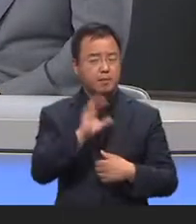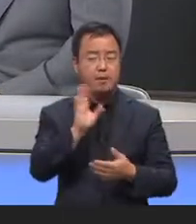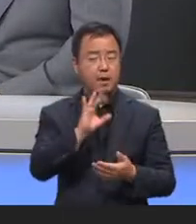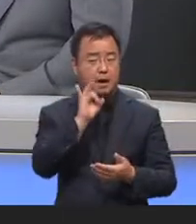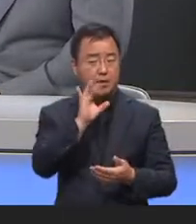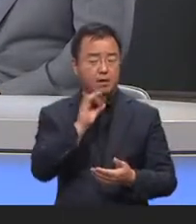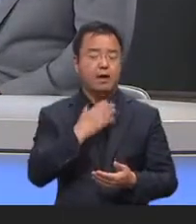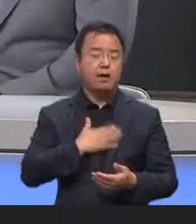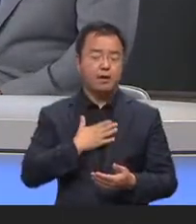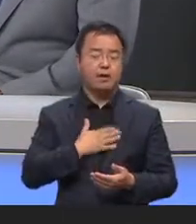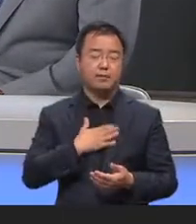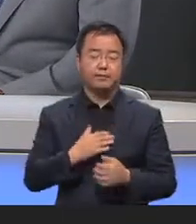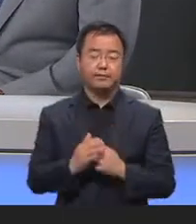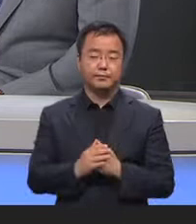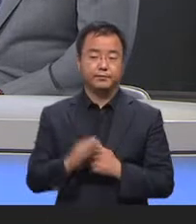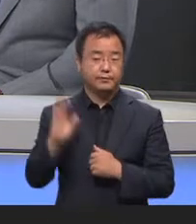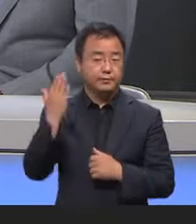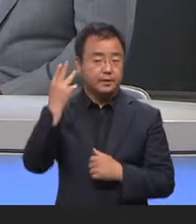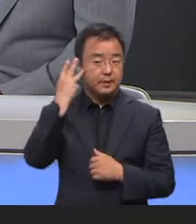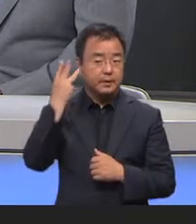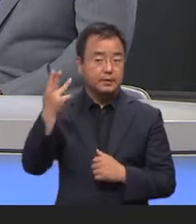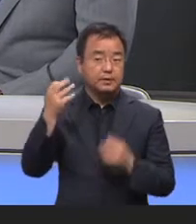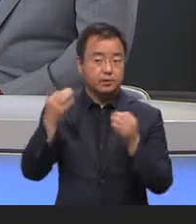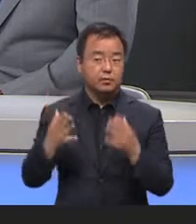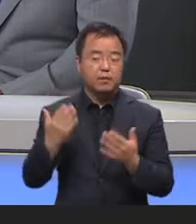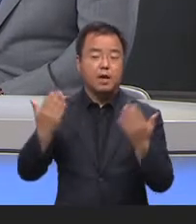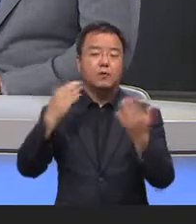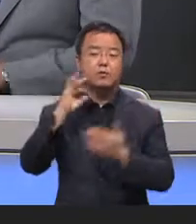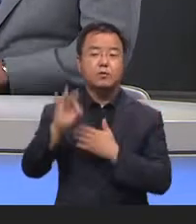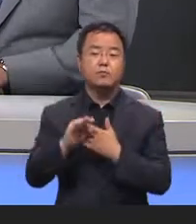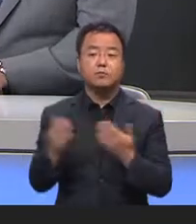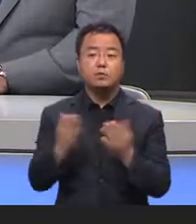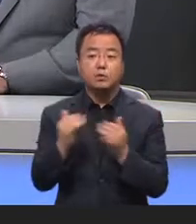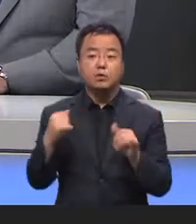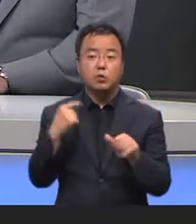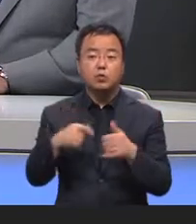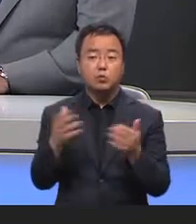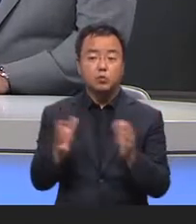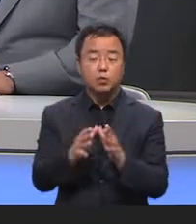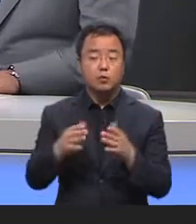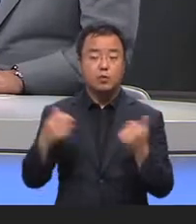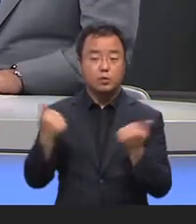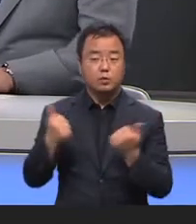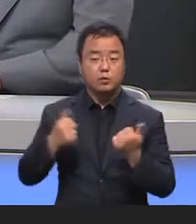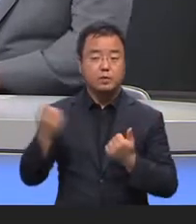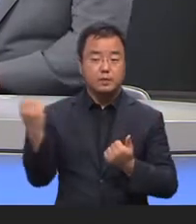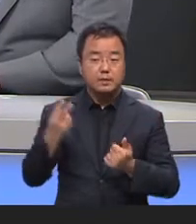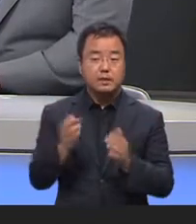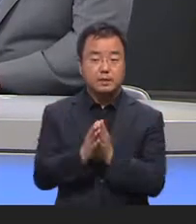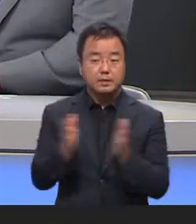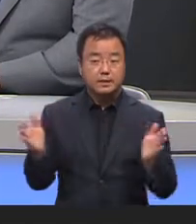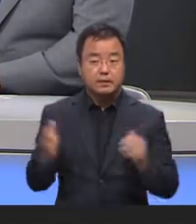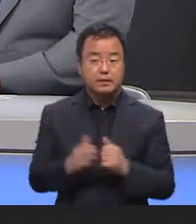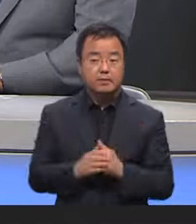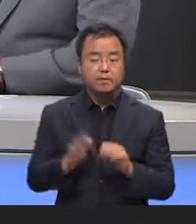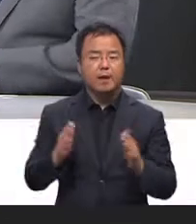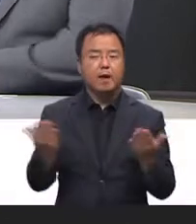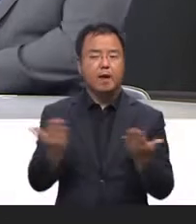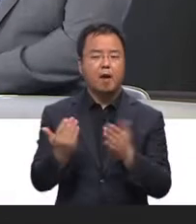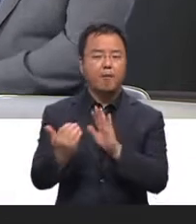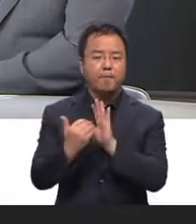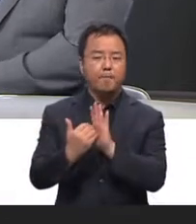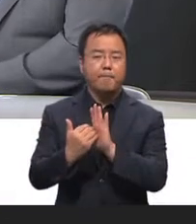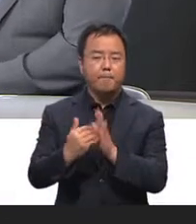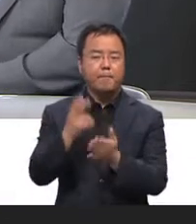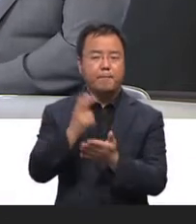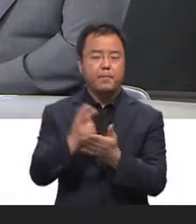최근 사흘 동안 파업을 벌였던 학교 비정규직과 교육 땅까지 교사 b 오늘 재개가 됐는데요 이 파업에 대해서 법률을